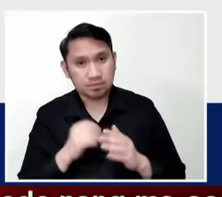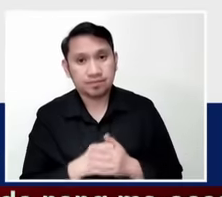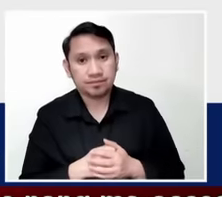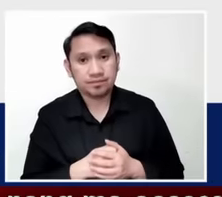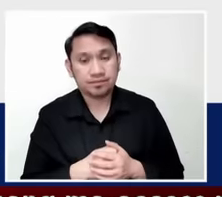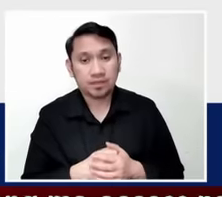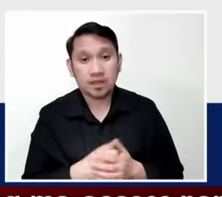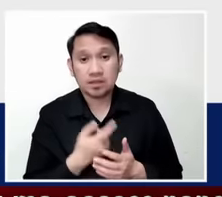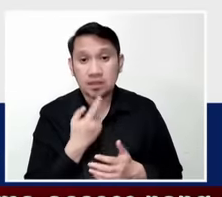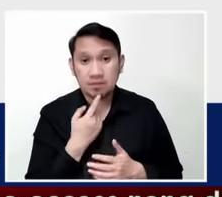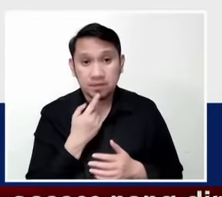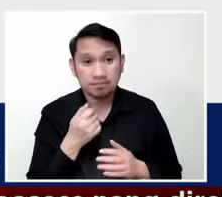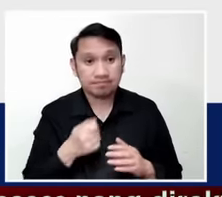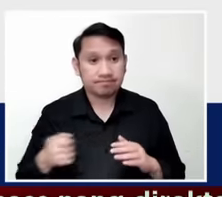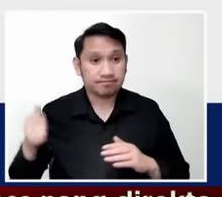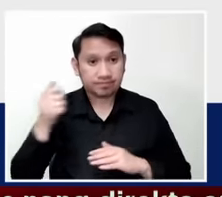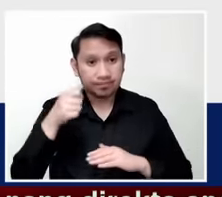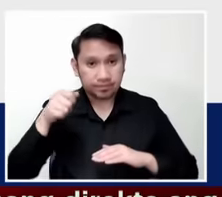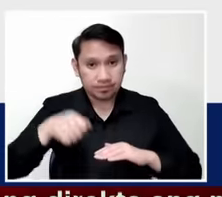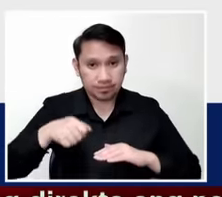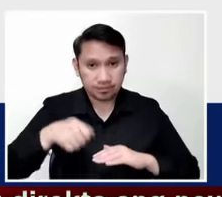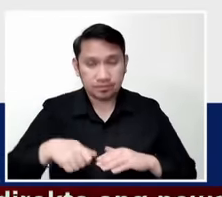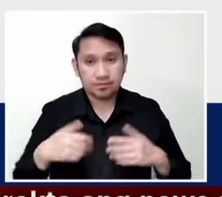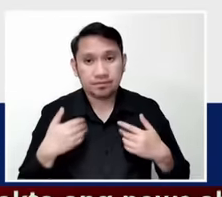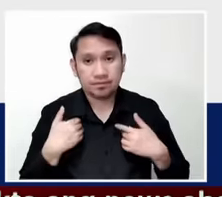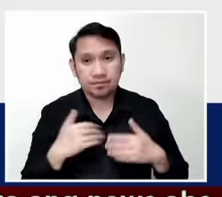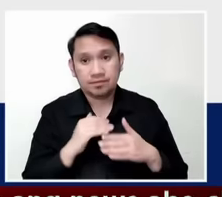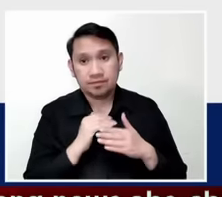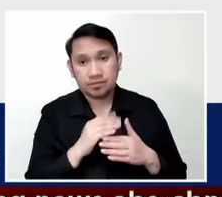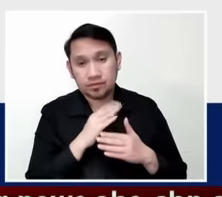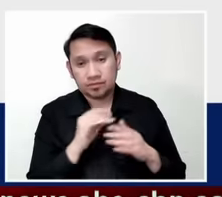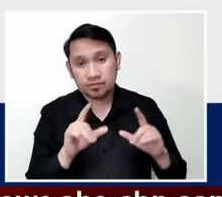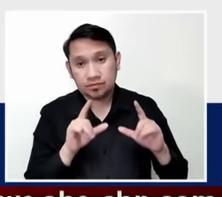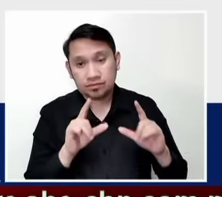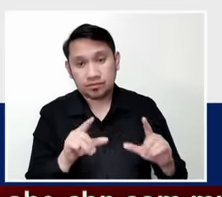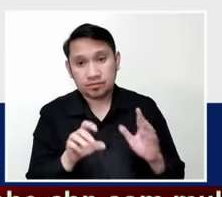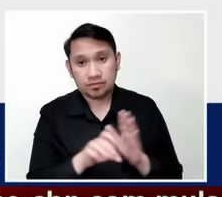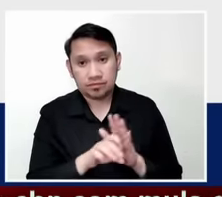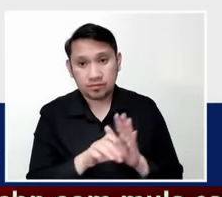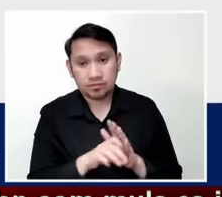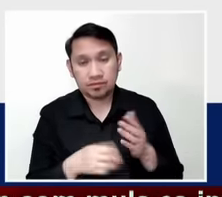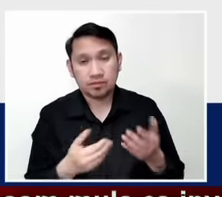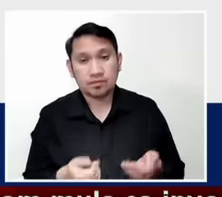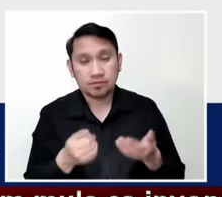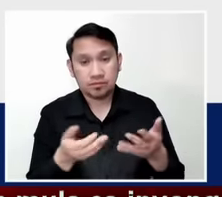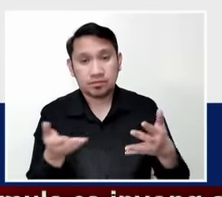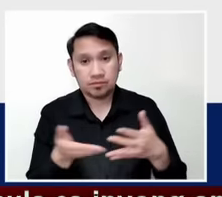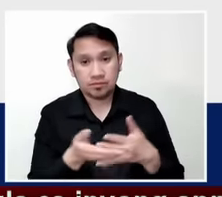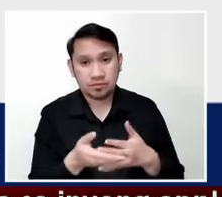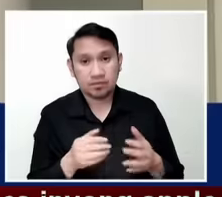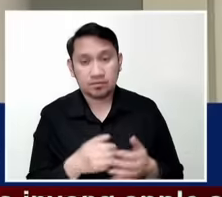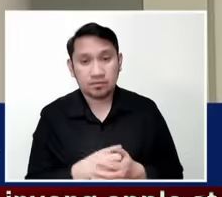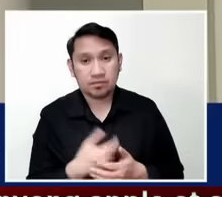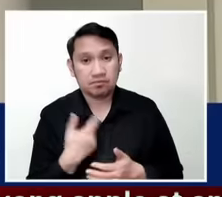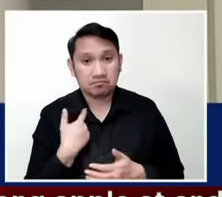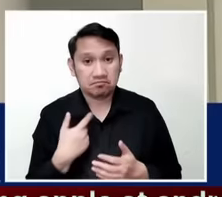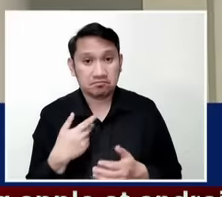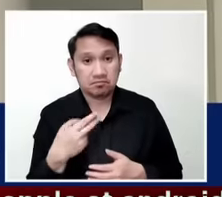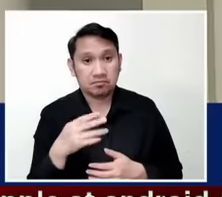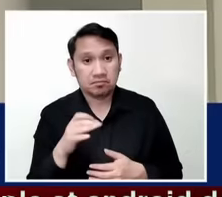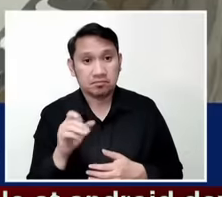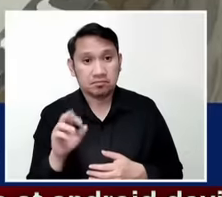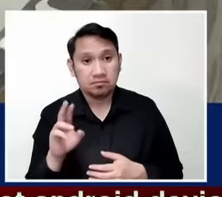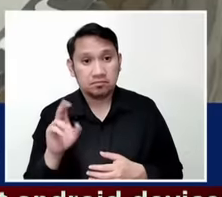Suprema, may mga pananggalang naman ang mga naakusahan ng terorismo tulad ng pagsasampa ng writ of habeas corpus.